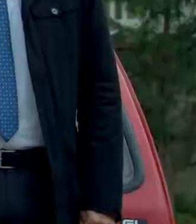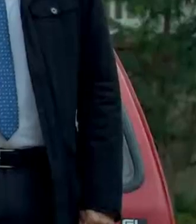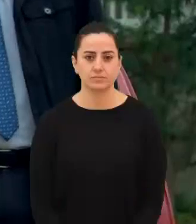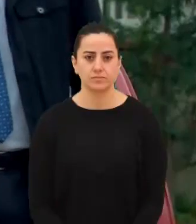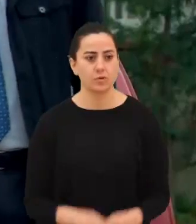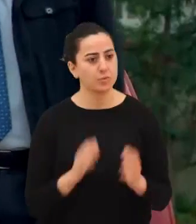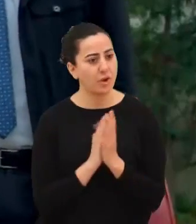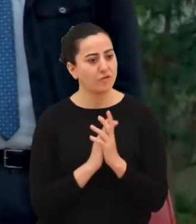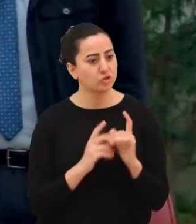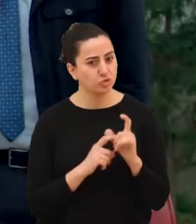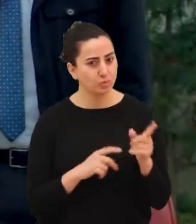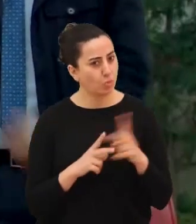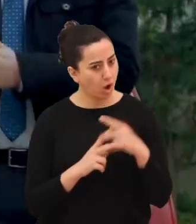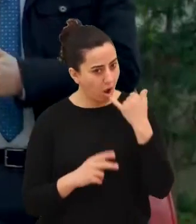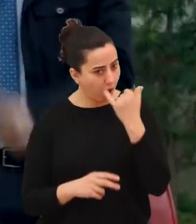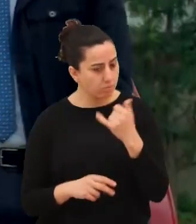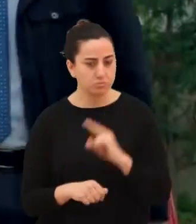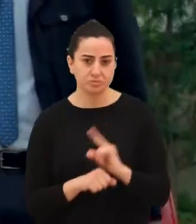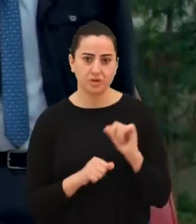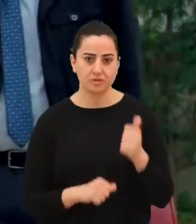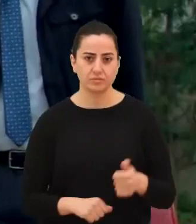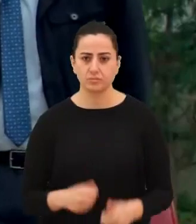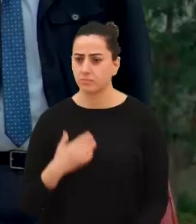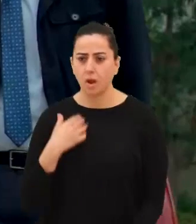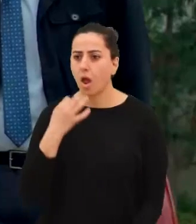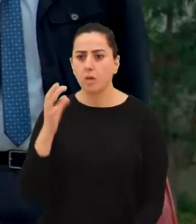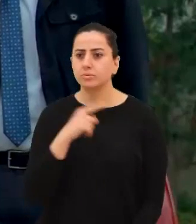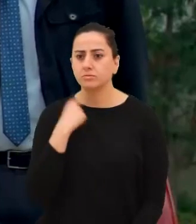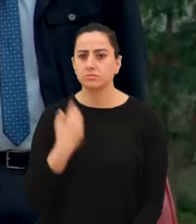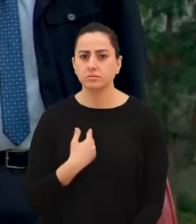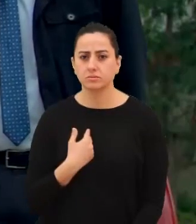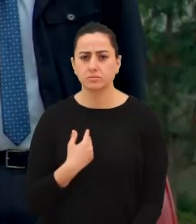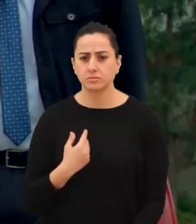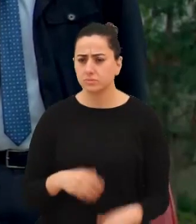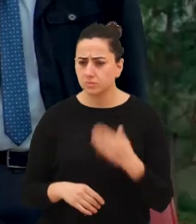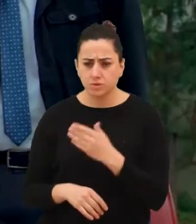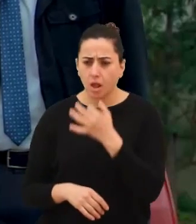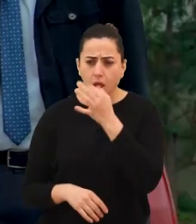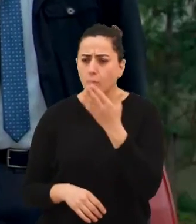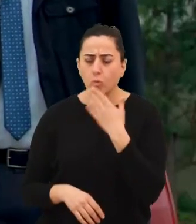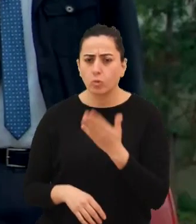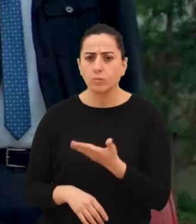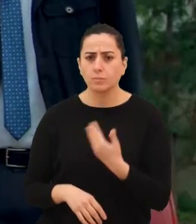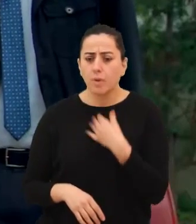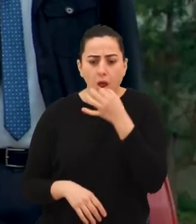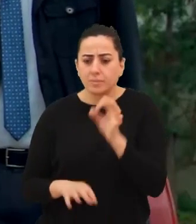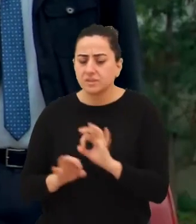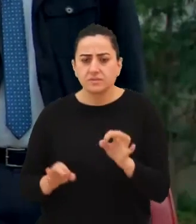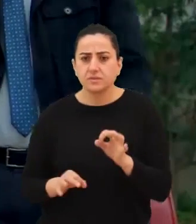Vallahi bravo Şükrü. Demek polise haber verdin ha. Yok ben vermedim. Nasıl sen vermedin ya? Ben de vermedim.